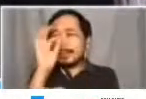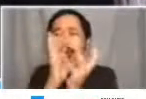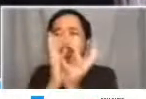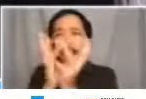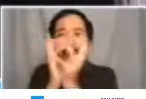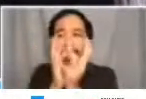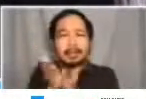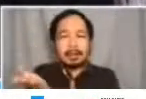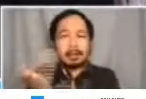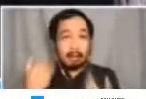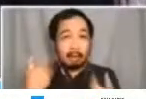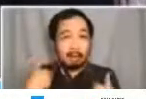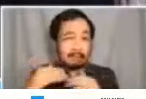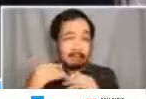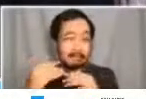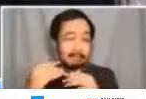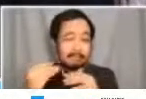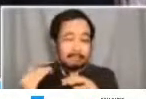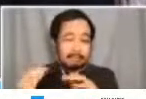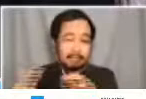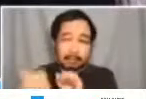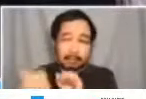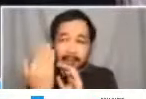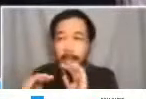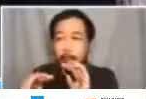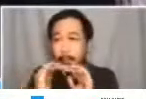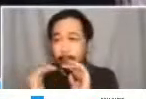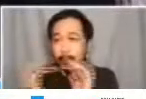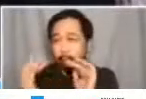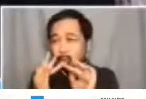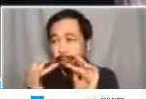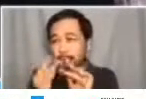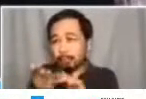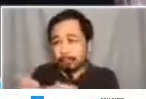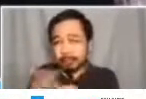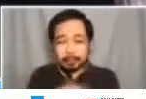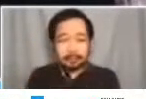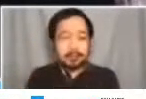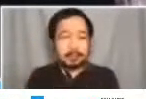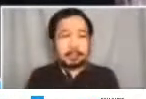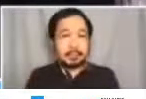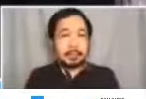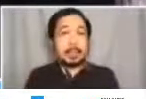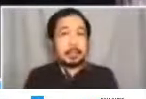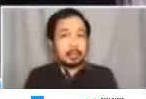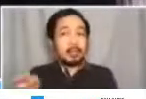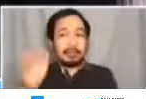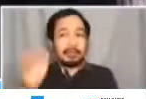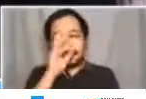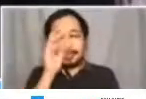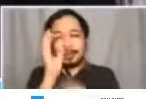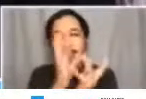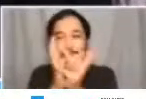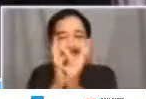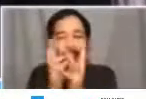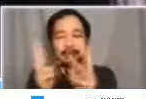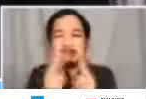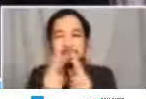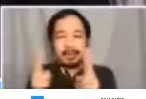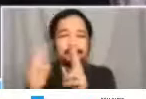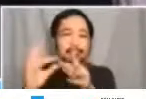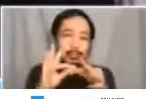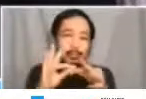the early measures na ipinatupad ng Morocco para ma-mitigate ang epekto ng COVID-19?